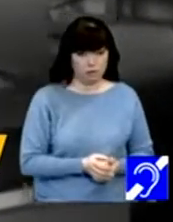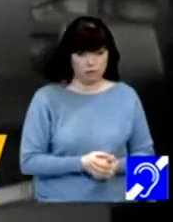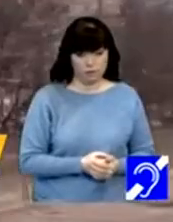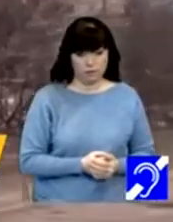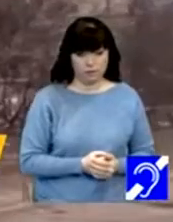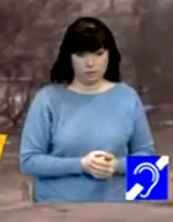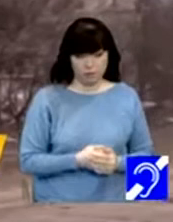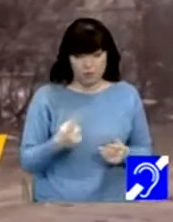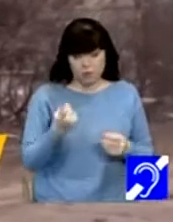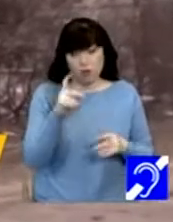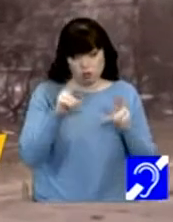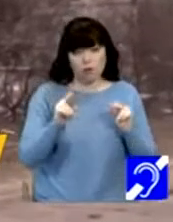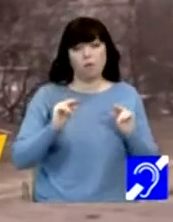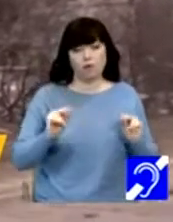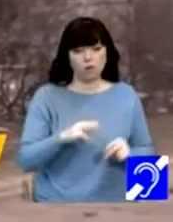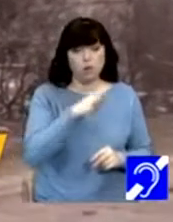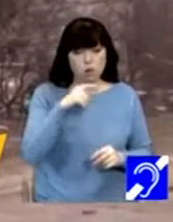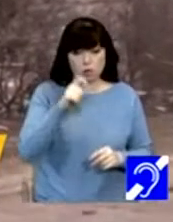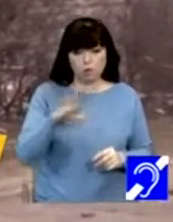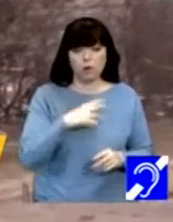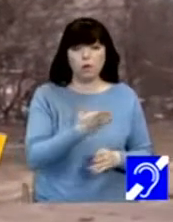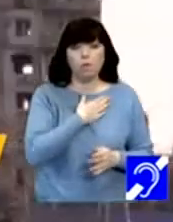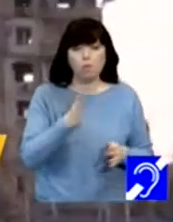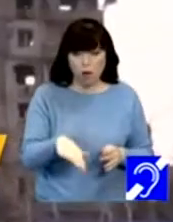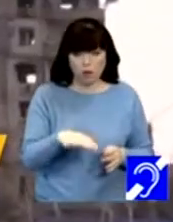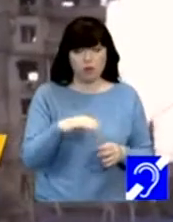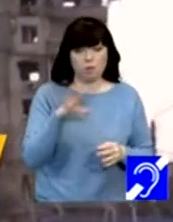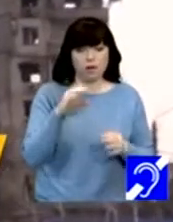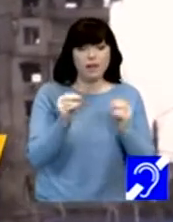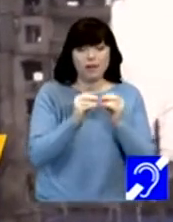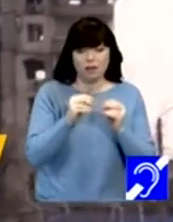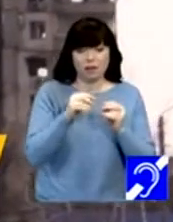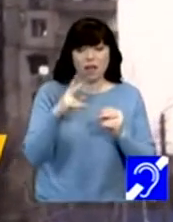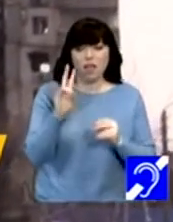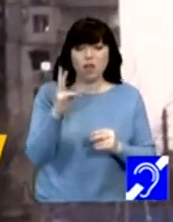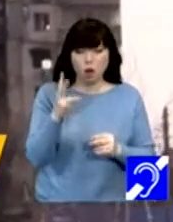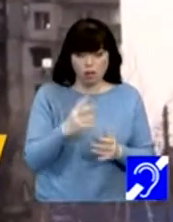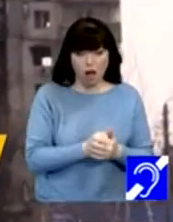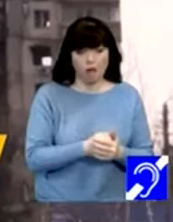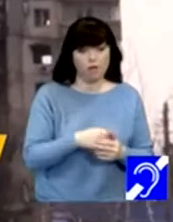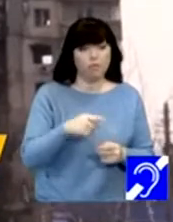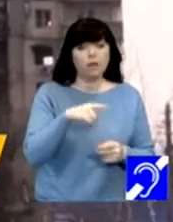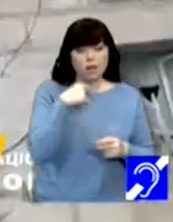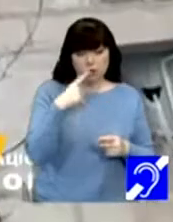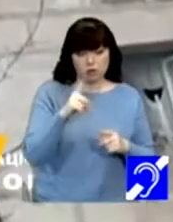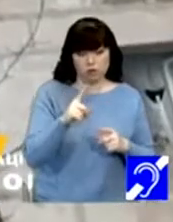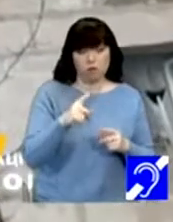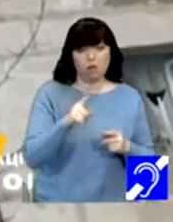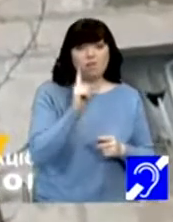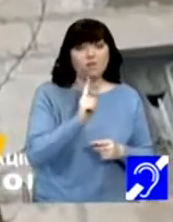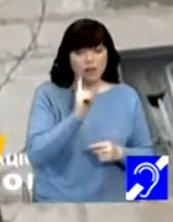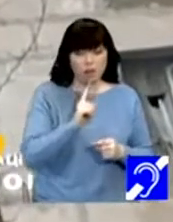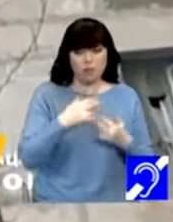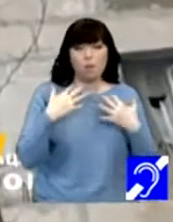придавило. Zeci de oameni au fost uciși la Nicolaev după un atac asupra unei cazărme armate, iar Ministerul Apărării a anunțat că cel puțin temporar